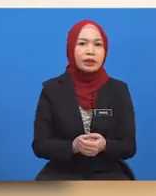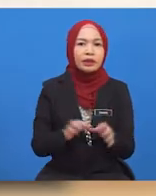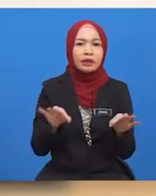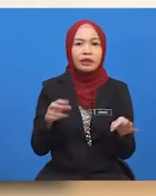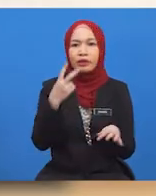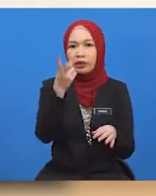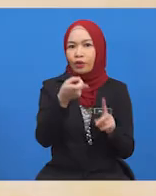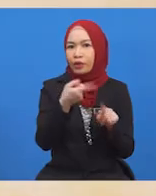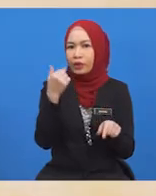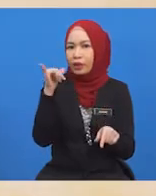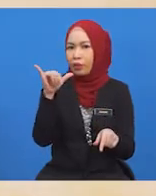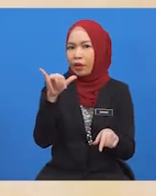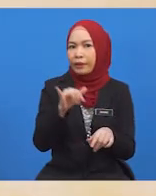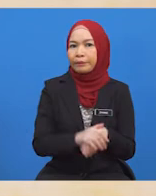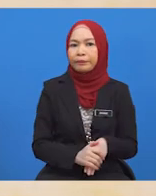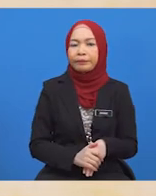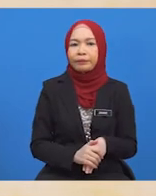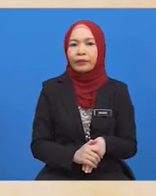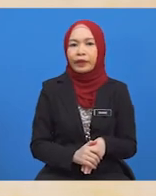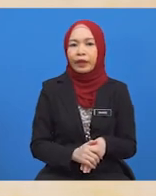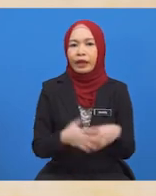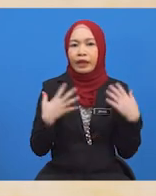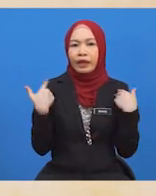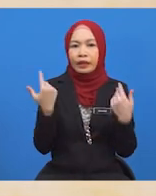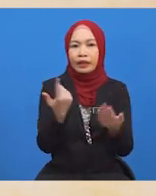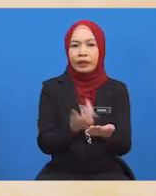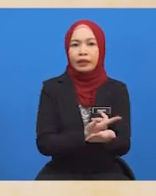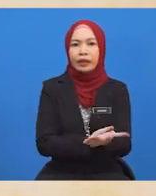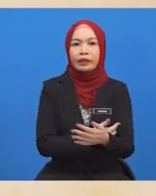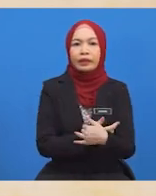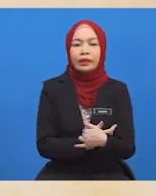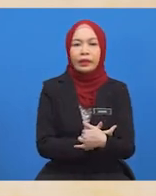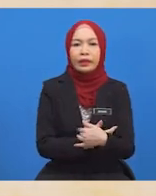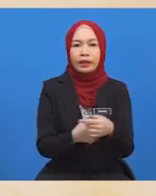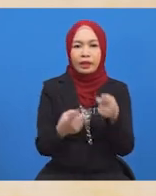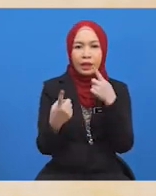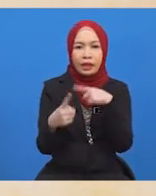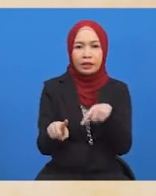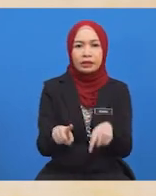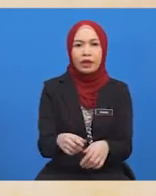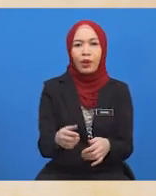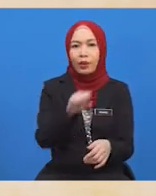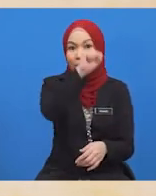Baiklah, cikgu telah sediakan latihan untuk murid-murid. Mari kita lihat soalan tersebut.